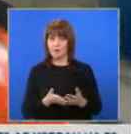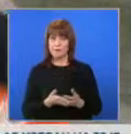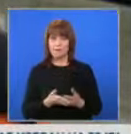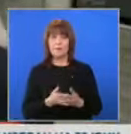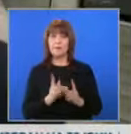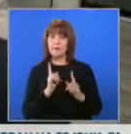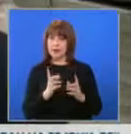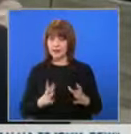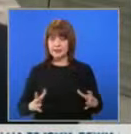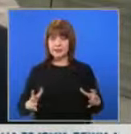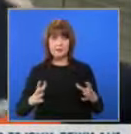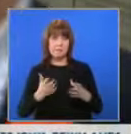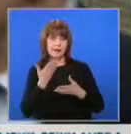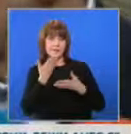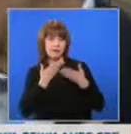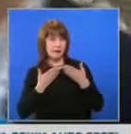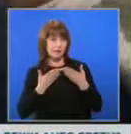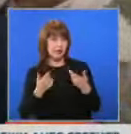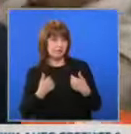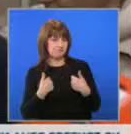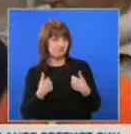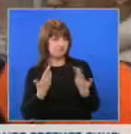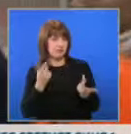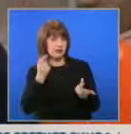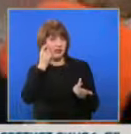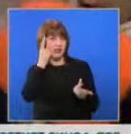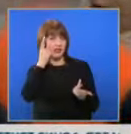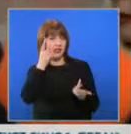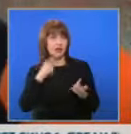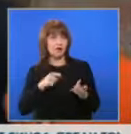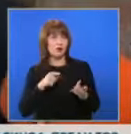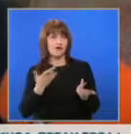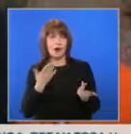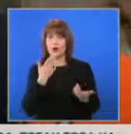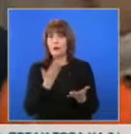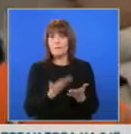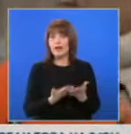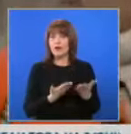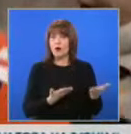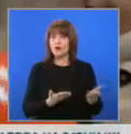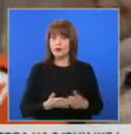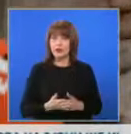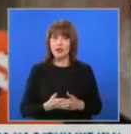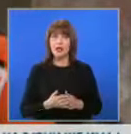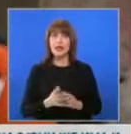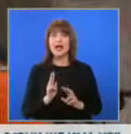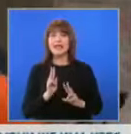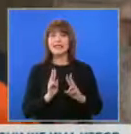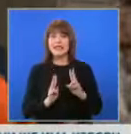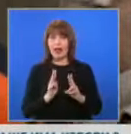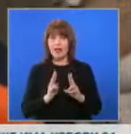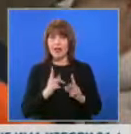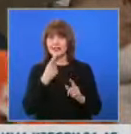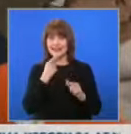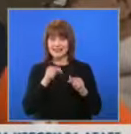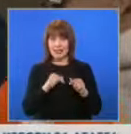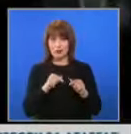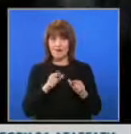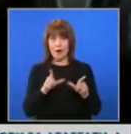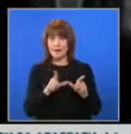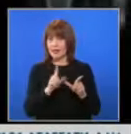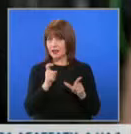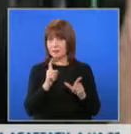Нека да се съберем да обсъдим, защото сме изненадани от това, което беше предприето. Не е ли обсъден този състав на министерски съвет? Съгласие за това, което направи